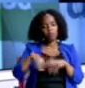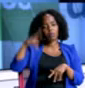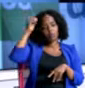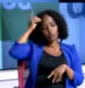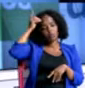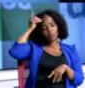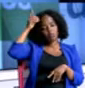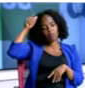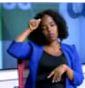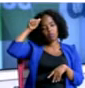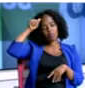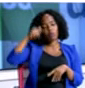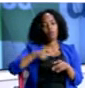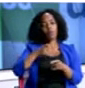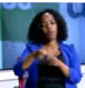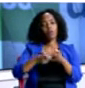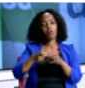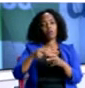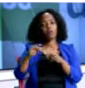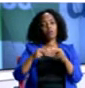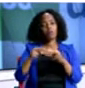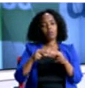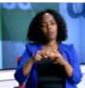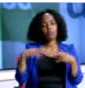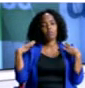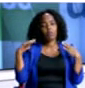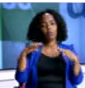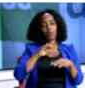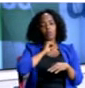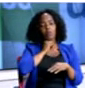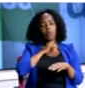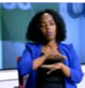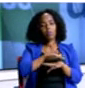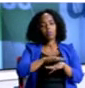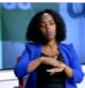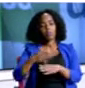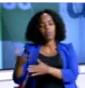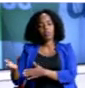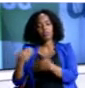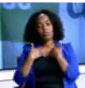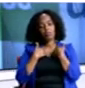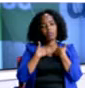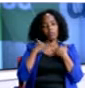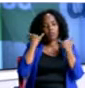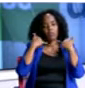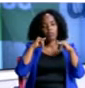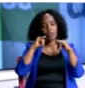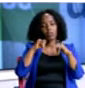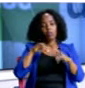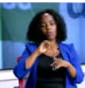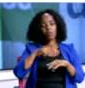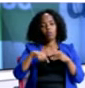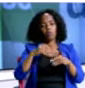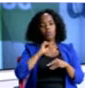qadir gelgeloti hogena tana biro egumsa faya oromia ra iddo kanatti haffere odefanno nanno oromia keset